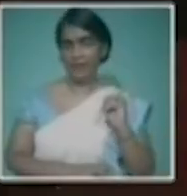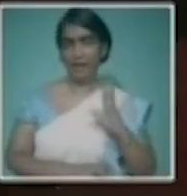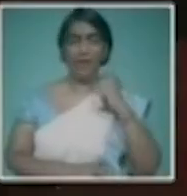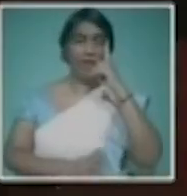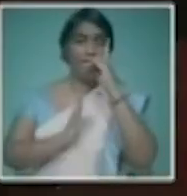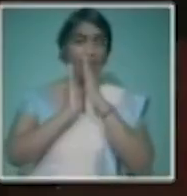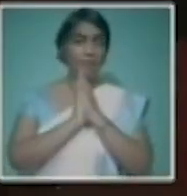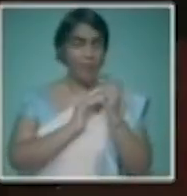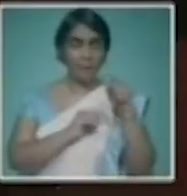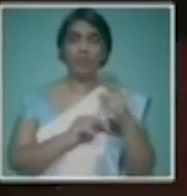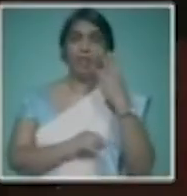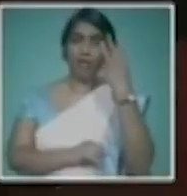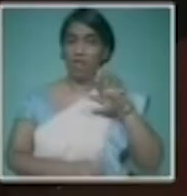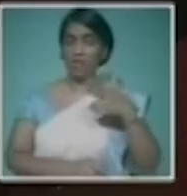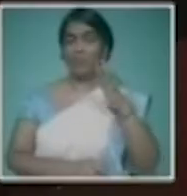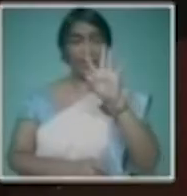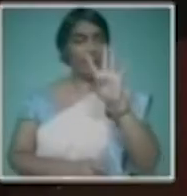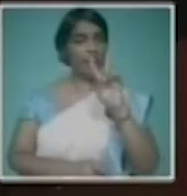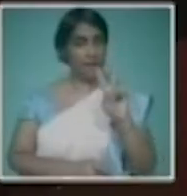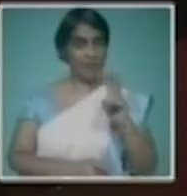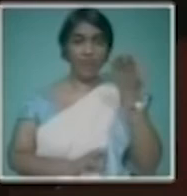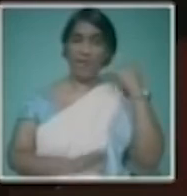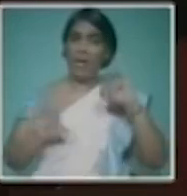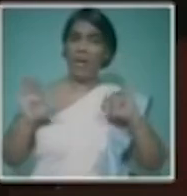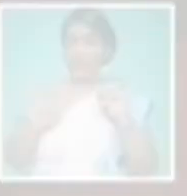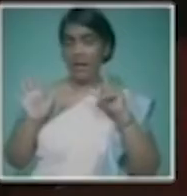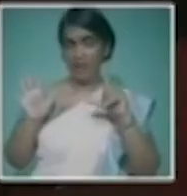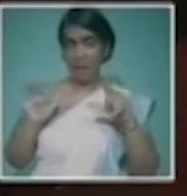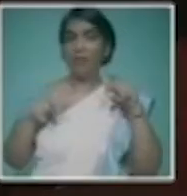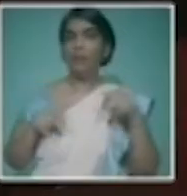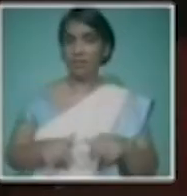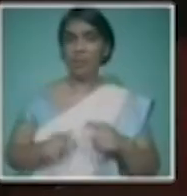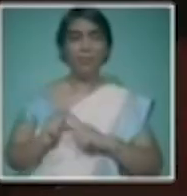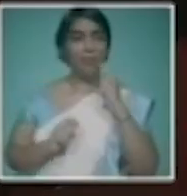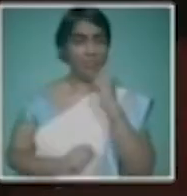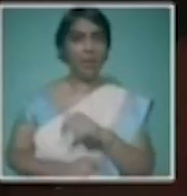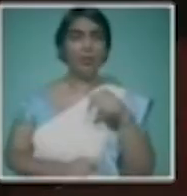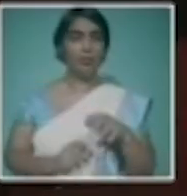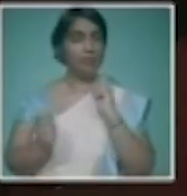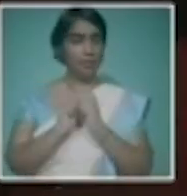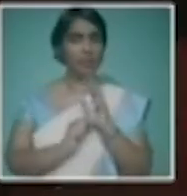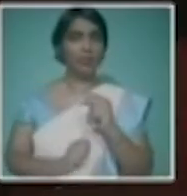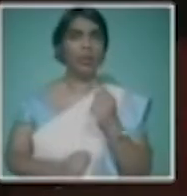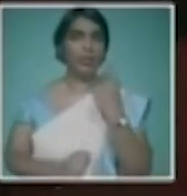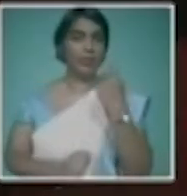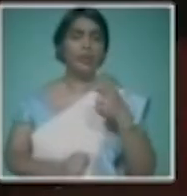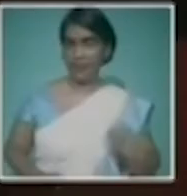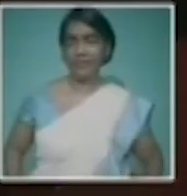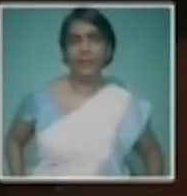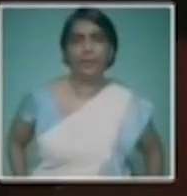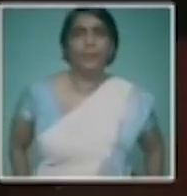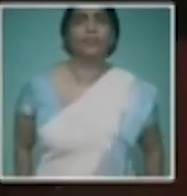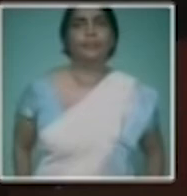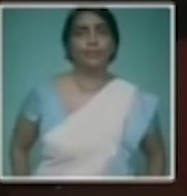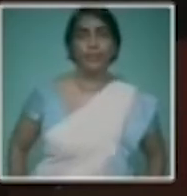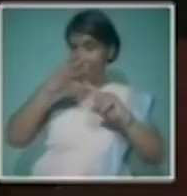ආගමික සිද්ධාස්ථාන 3852ක් තියෙනවා. ඉස්සර ගෙවුව 607ක් උපරිම විල දැන් ගෙවනෝ මේ සංශෝධනයෙන් පස්සේ රුපියල් 1860ක්.